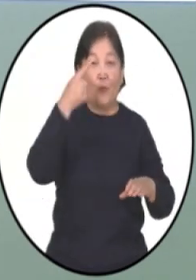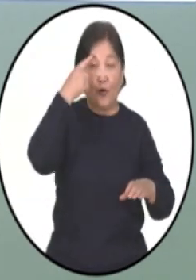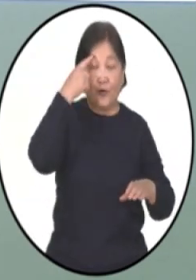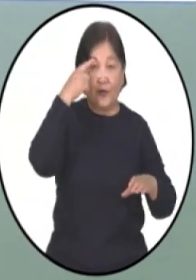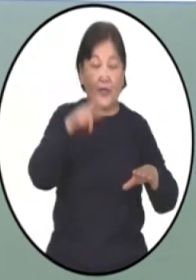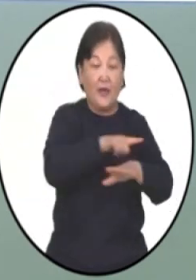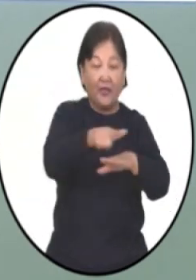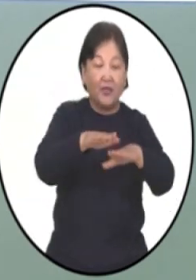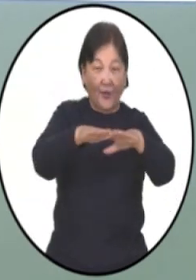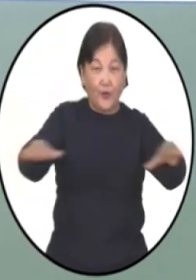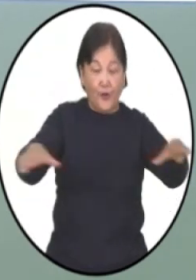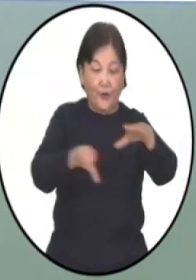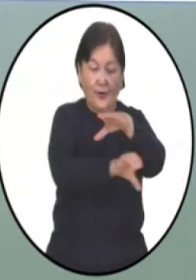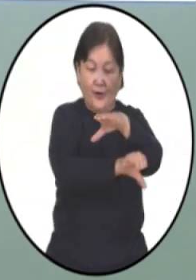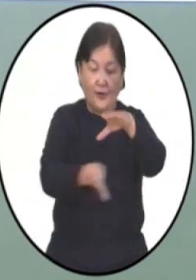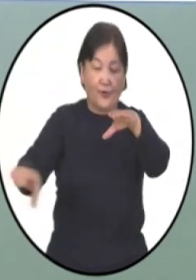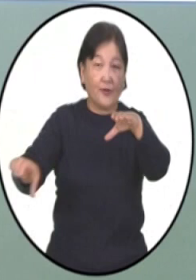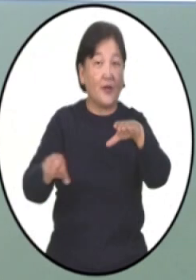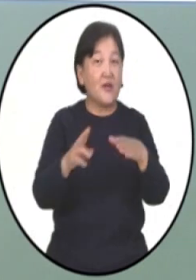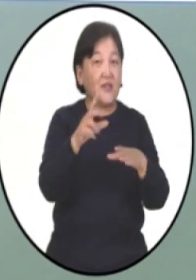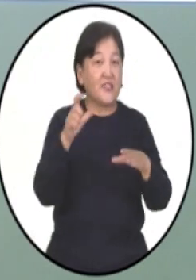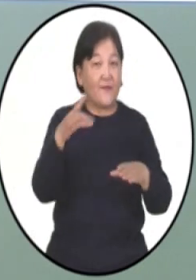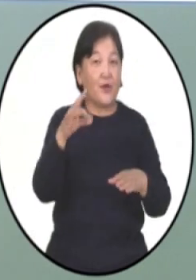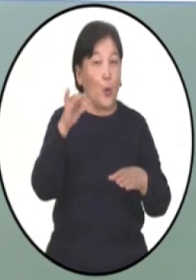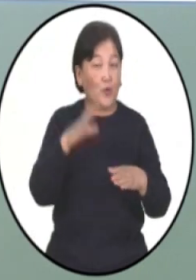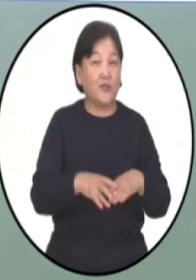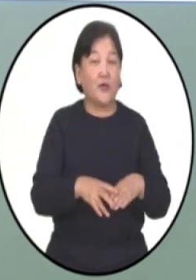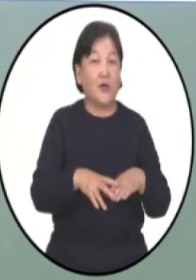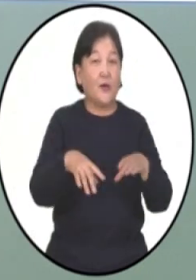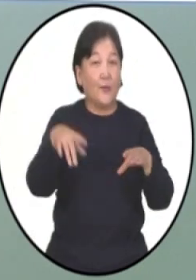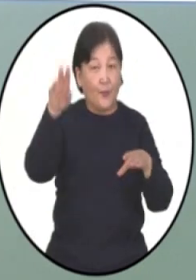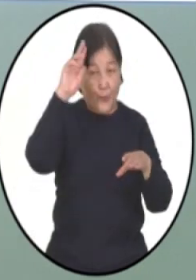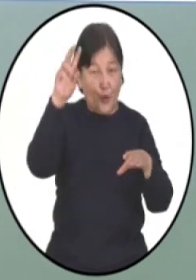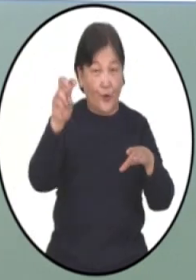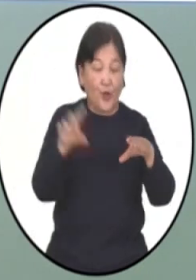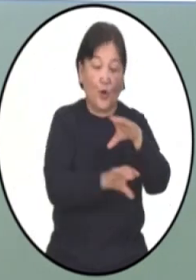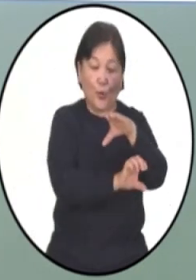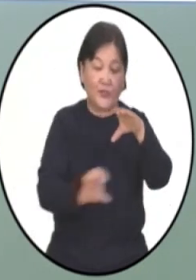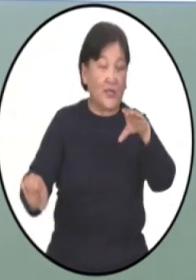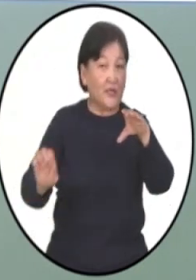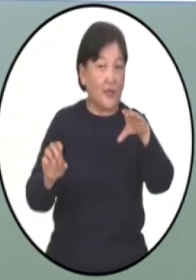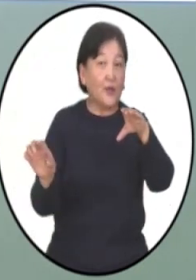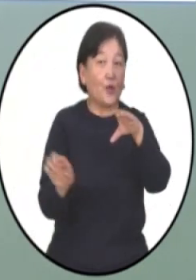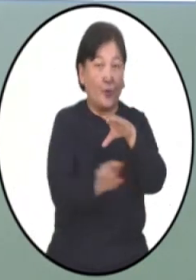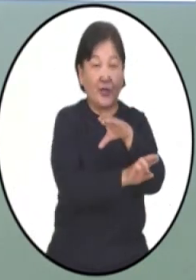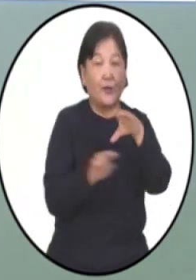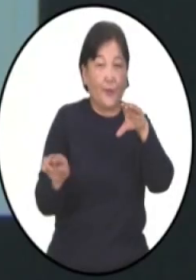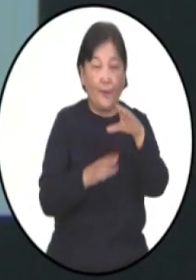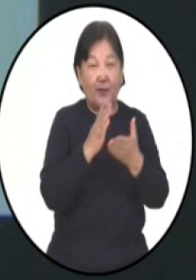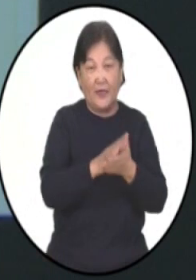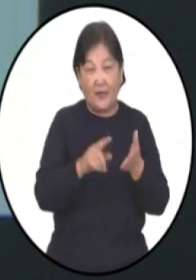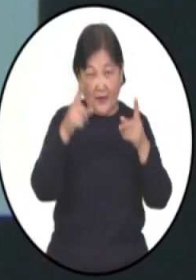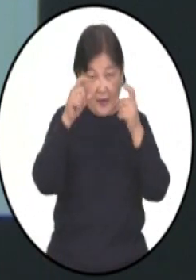байн ашигладаг байх нь. За цэвэр ус, халаалт, бохирын усыг зайлуулахад ашигладаг юм. За энэ зурган дээр та бүхэн анзаарч байгаа бох.